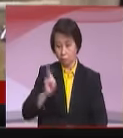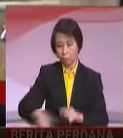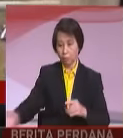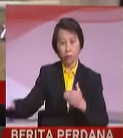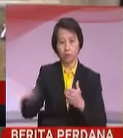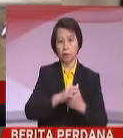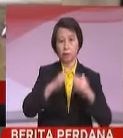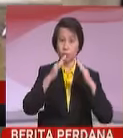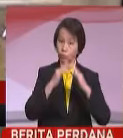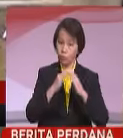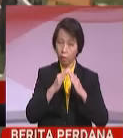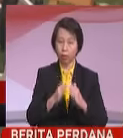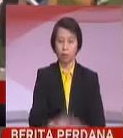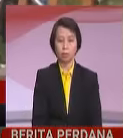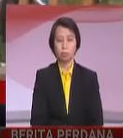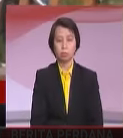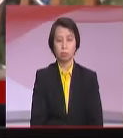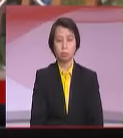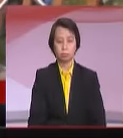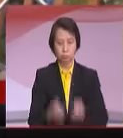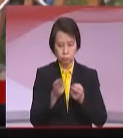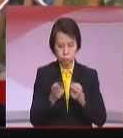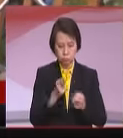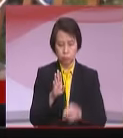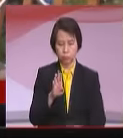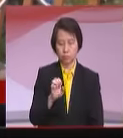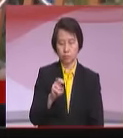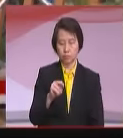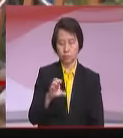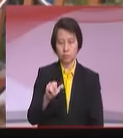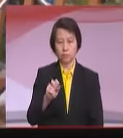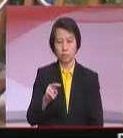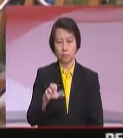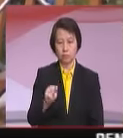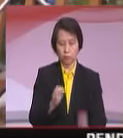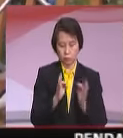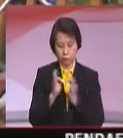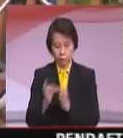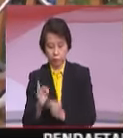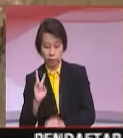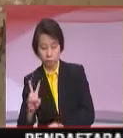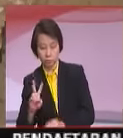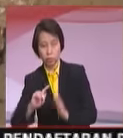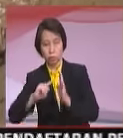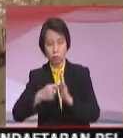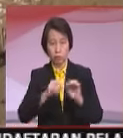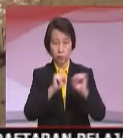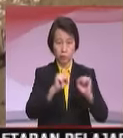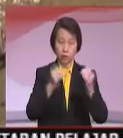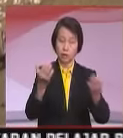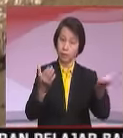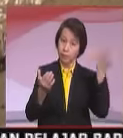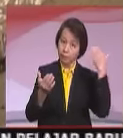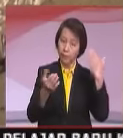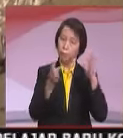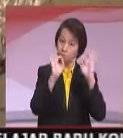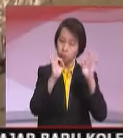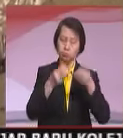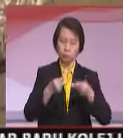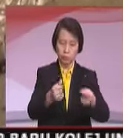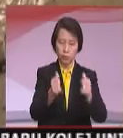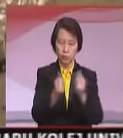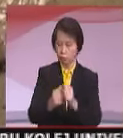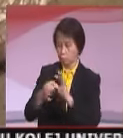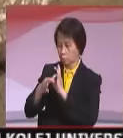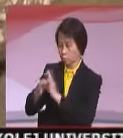ke kediaman masing-masing. Pengurusan bencana banjir fasa 2 yang bermula Selasa lepas berjalan lancar dengan